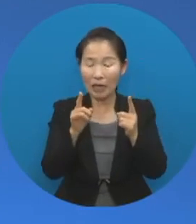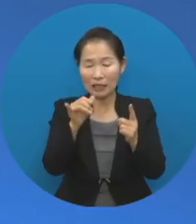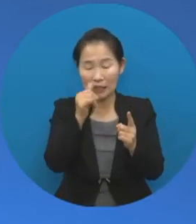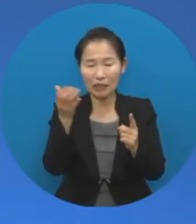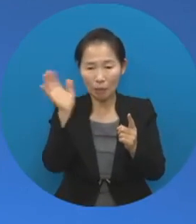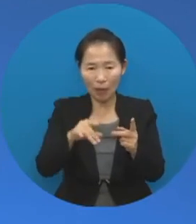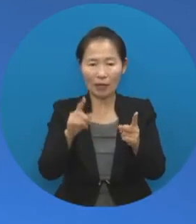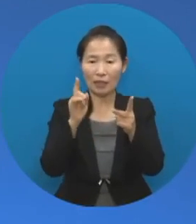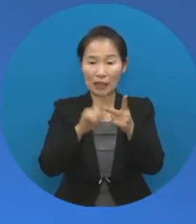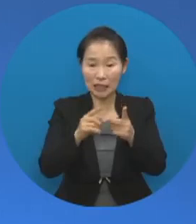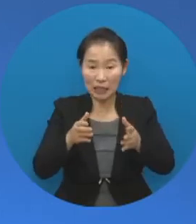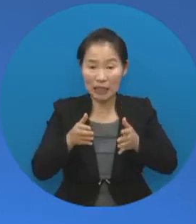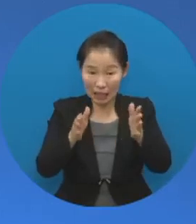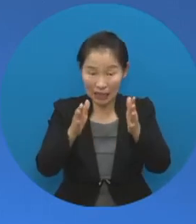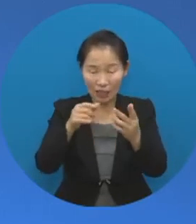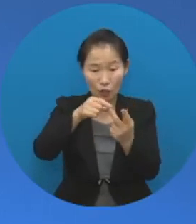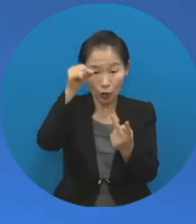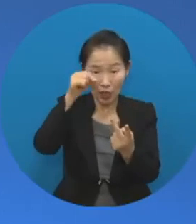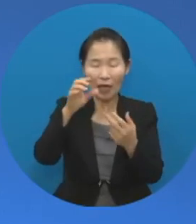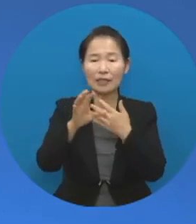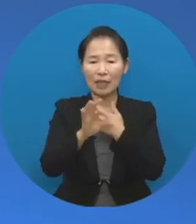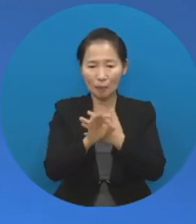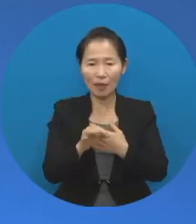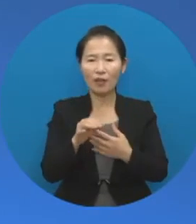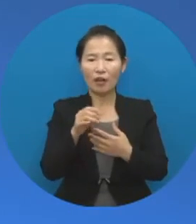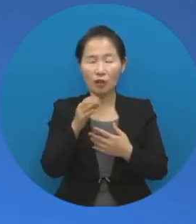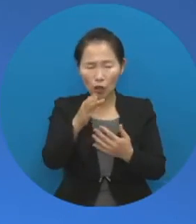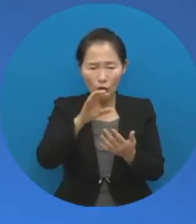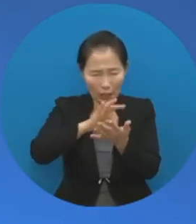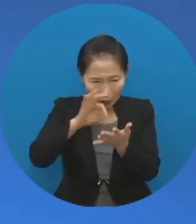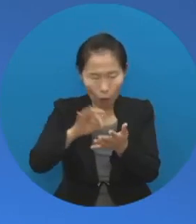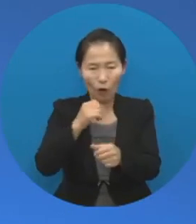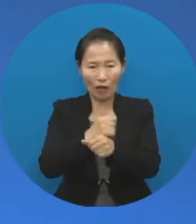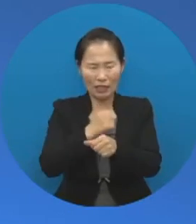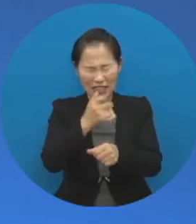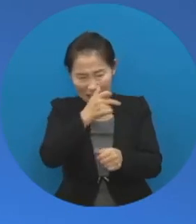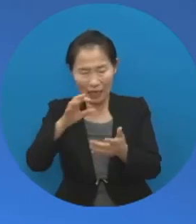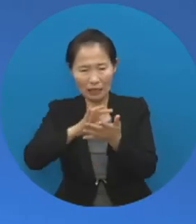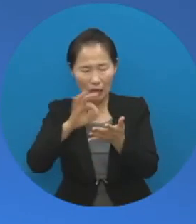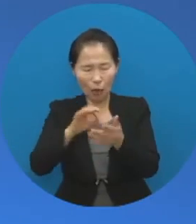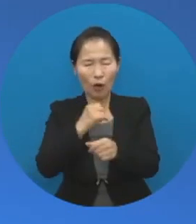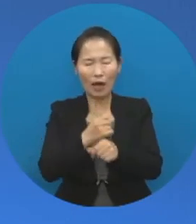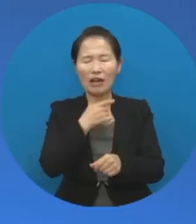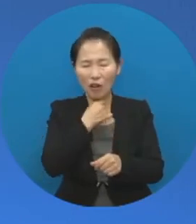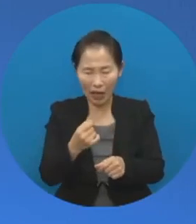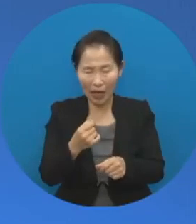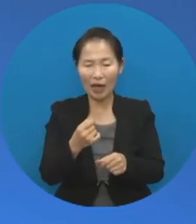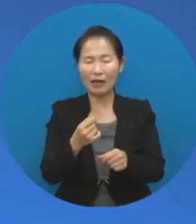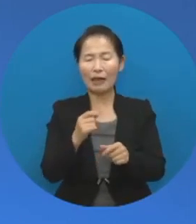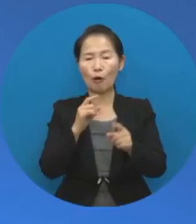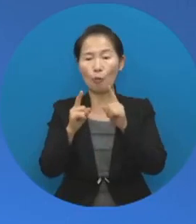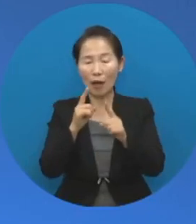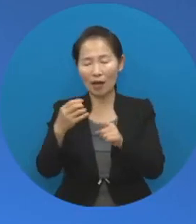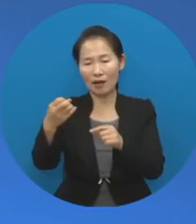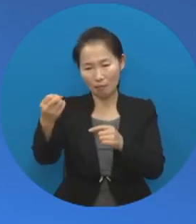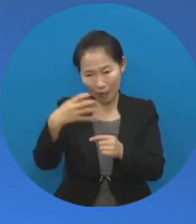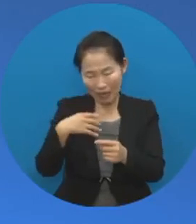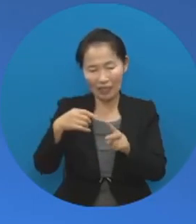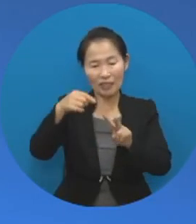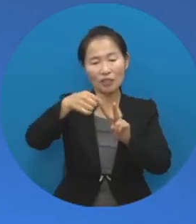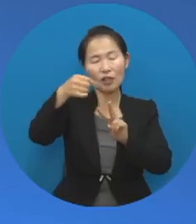길로 간다면 그 길에 내가 서 있을 거야. 만약에 예수님이 저에게 선택할 기회를